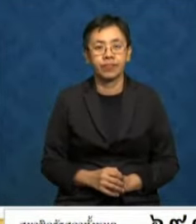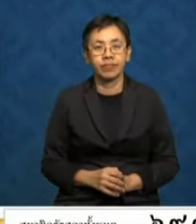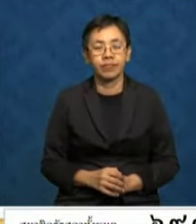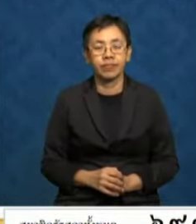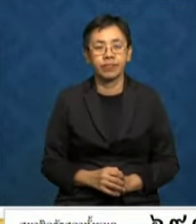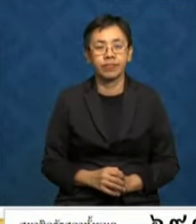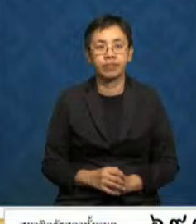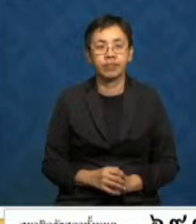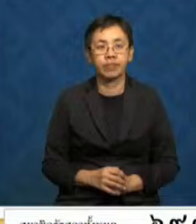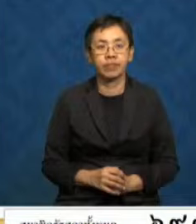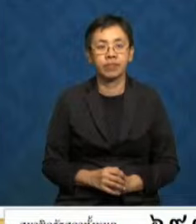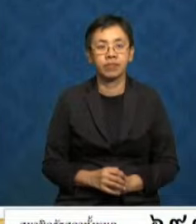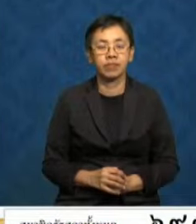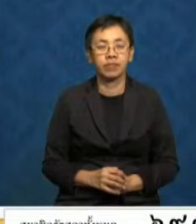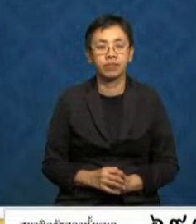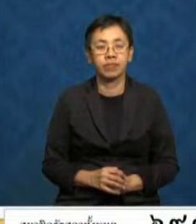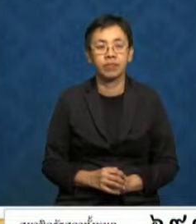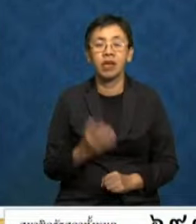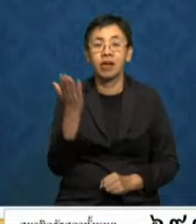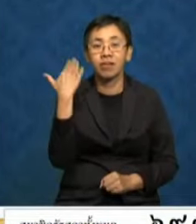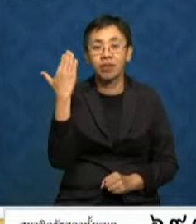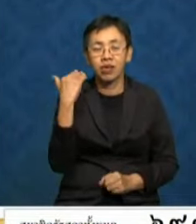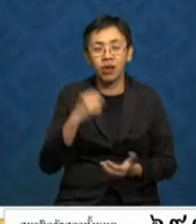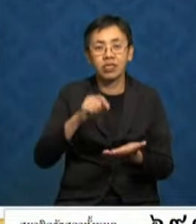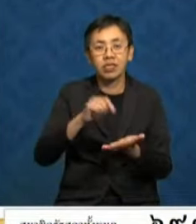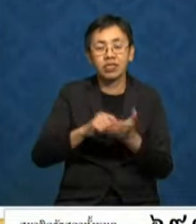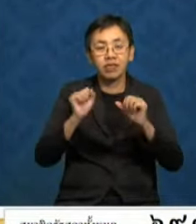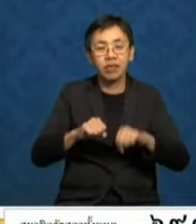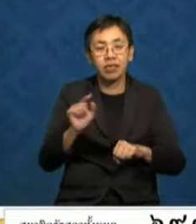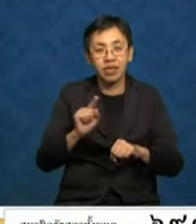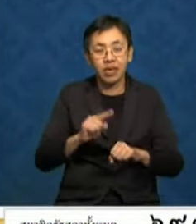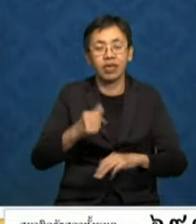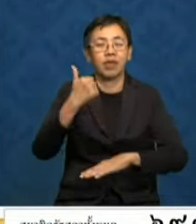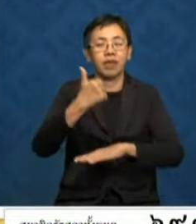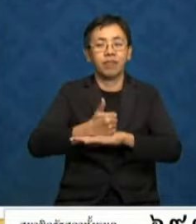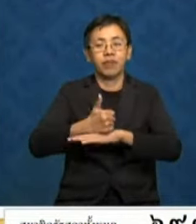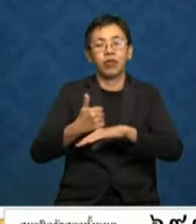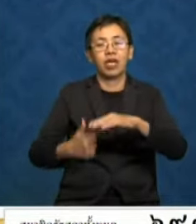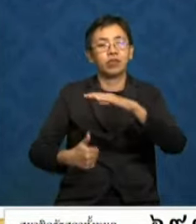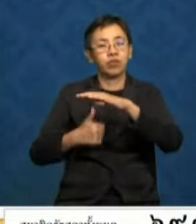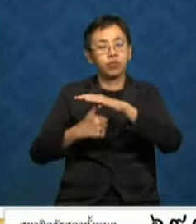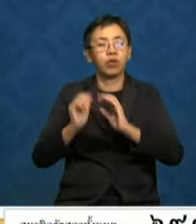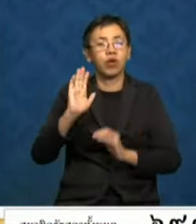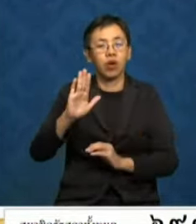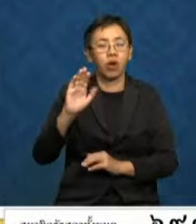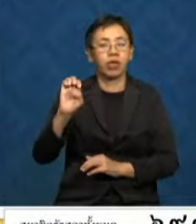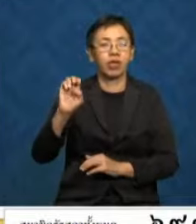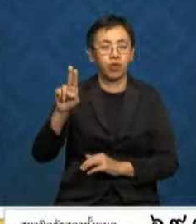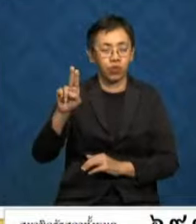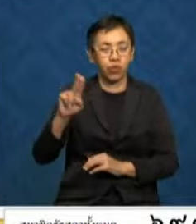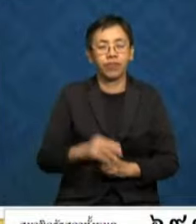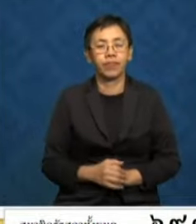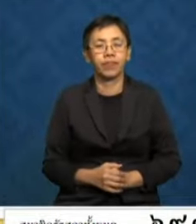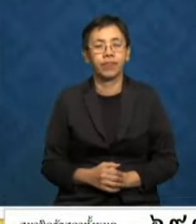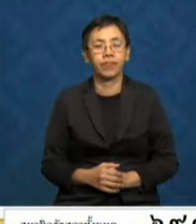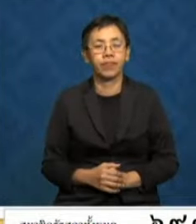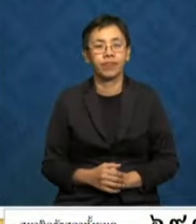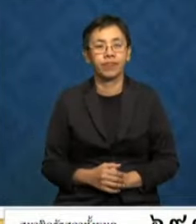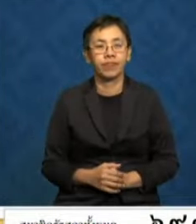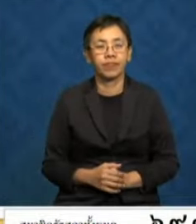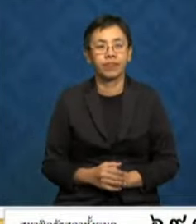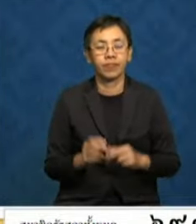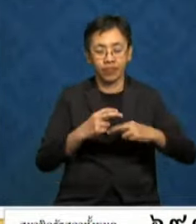ผู้ที่ให้ความเห็นชอบในขณะนั้นนะครับก็คือผู้บริหารสูงสุดของสหภาพ EU แล้